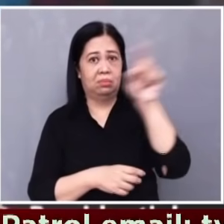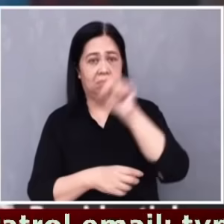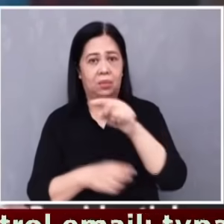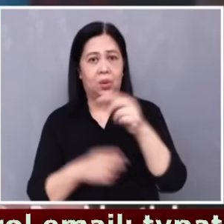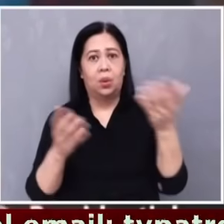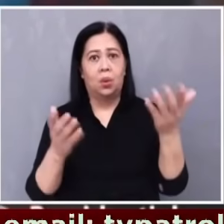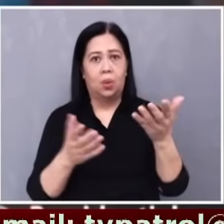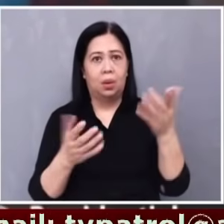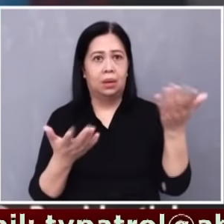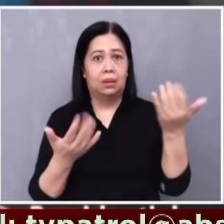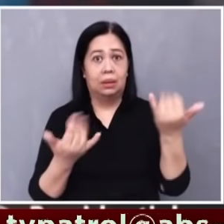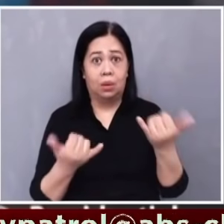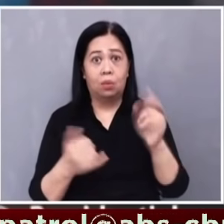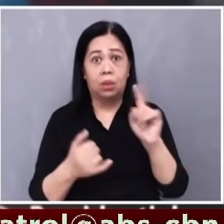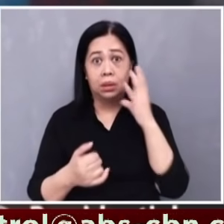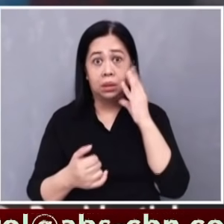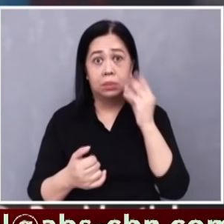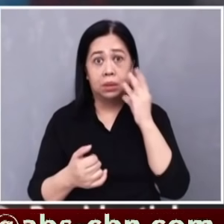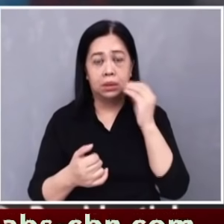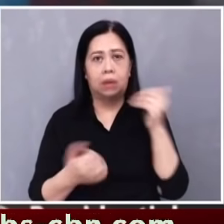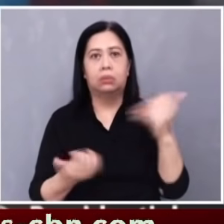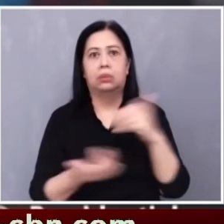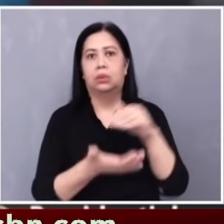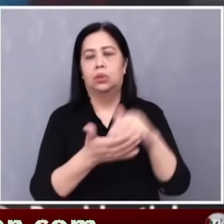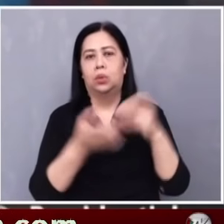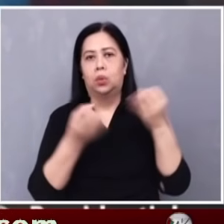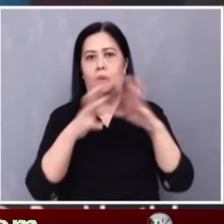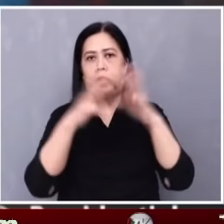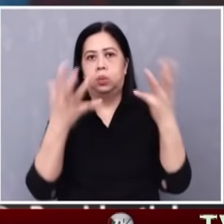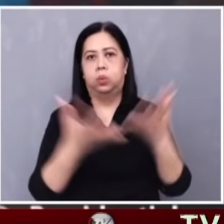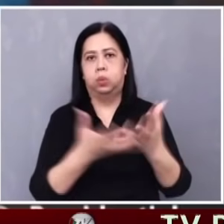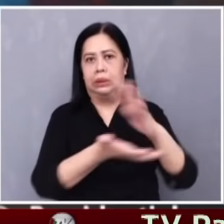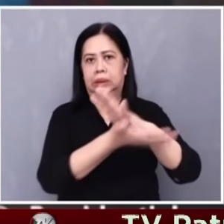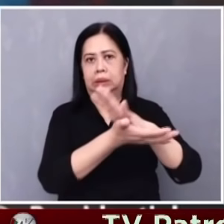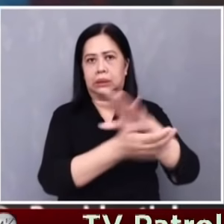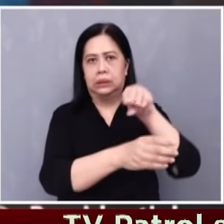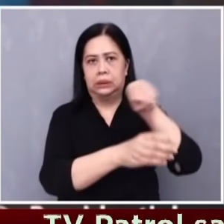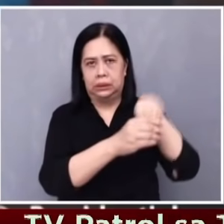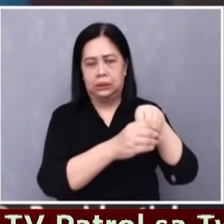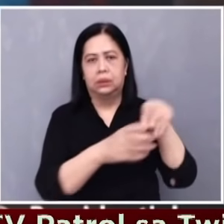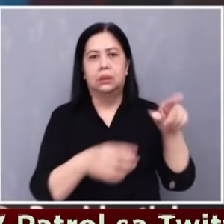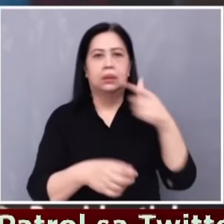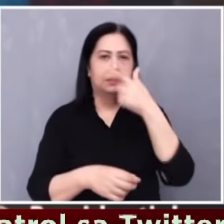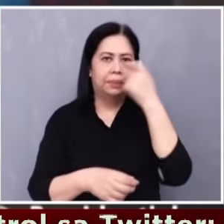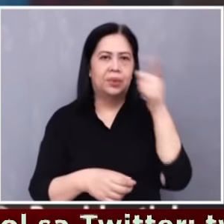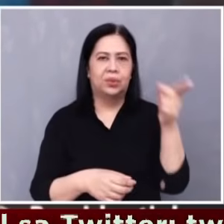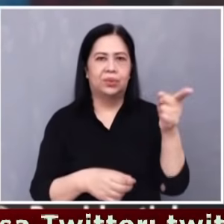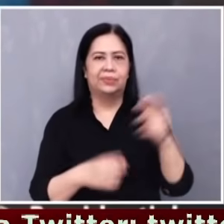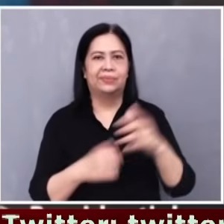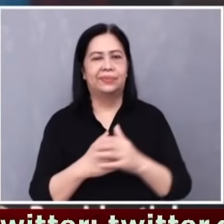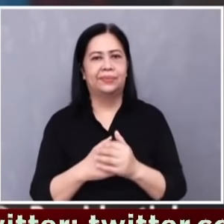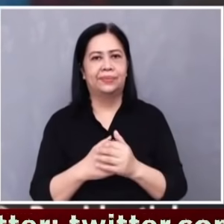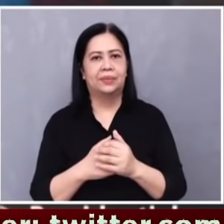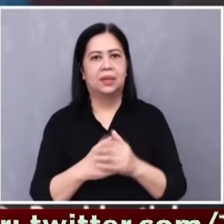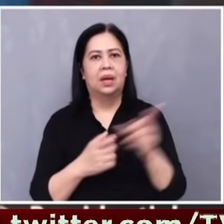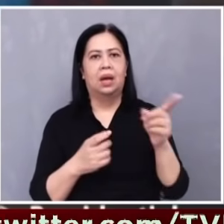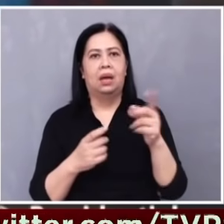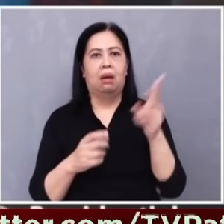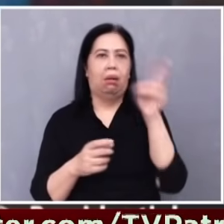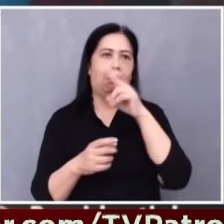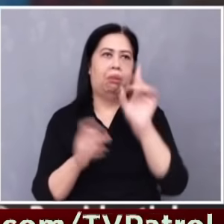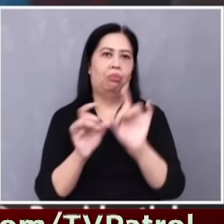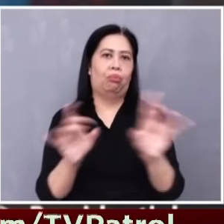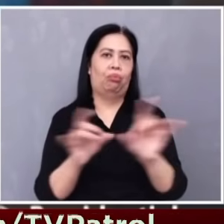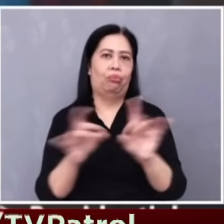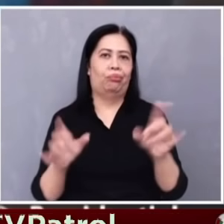ngayon ang epicenter ng global pandemic, ay dahil po sila ay naging pabaya sa kanila